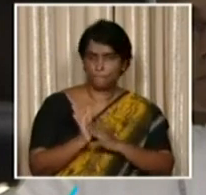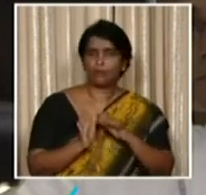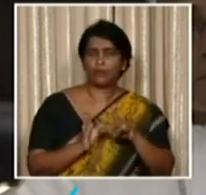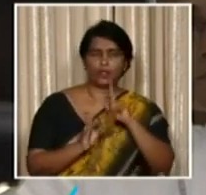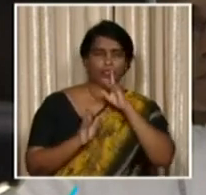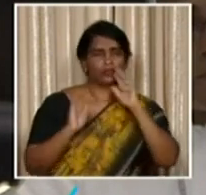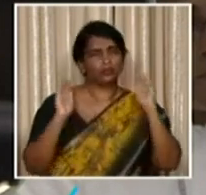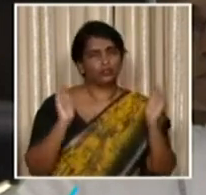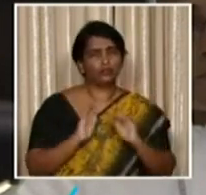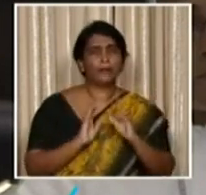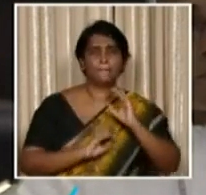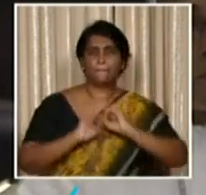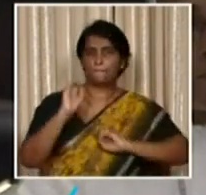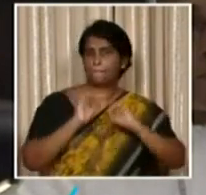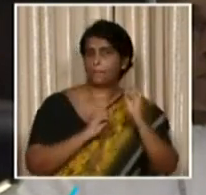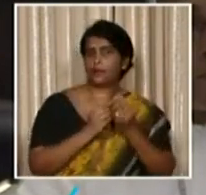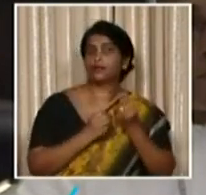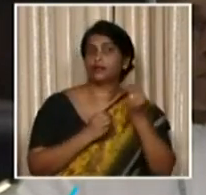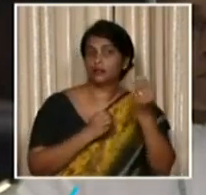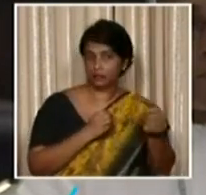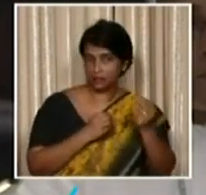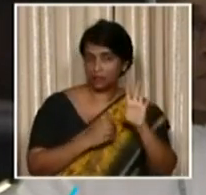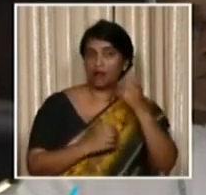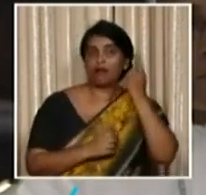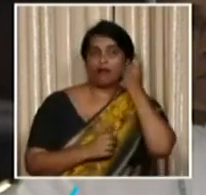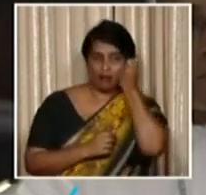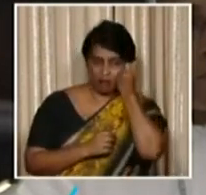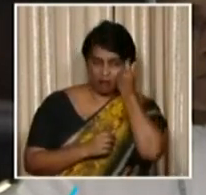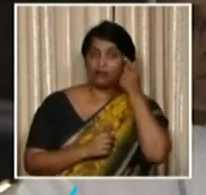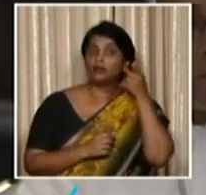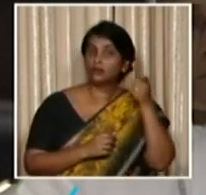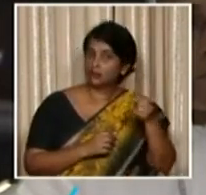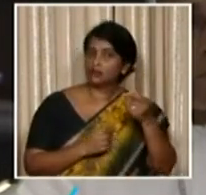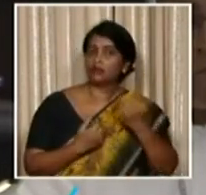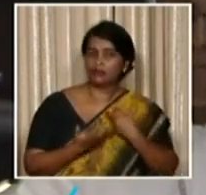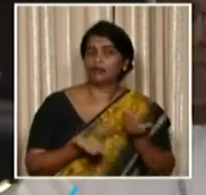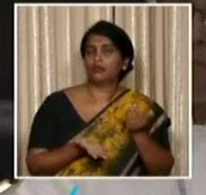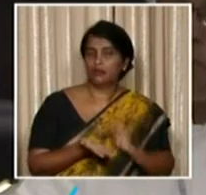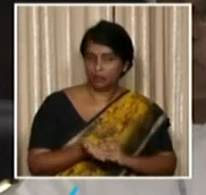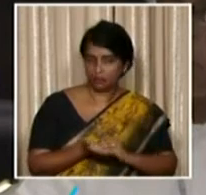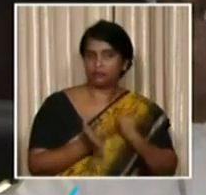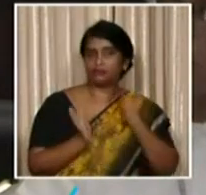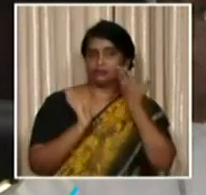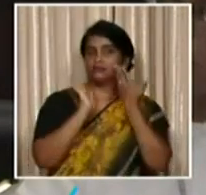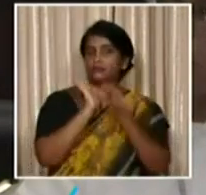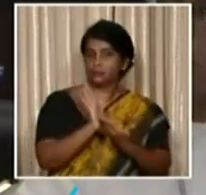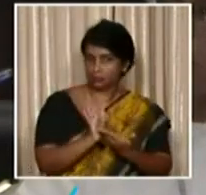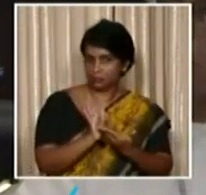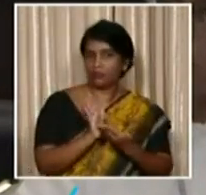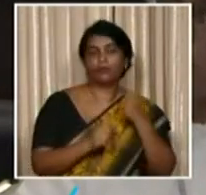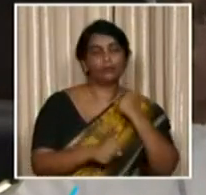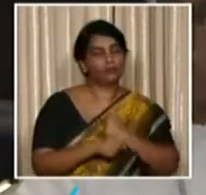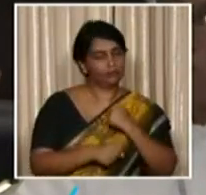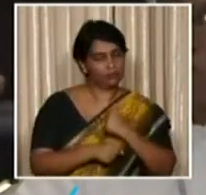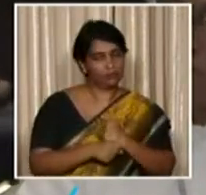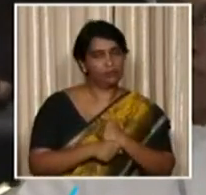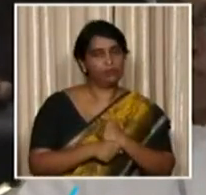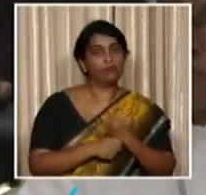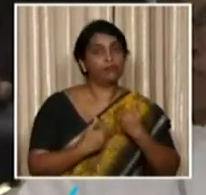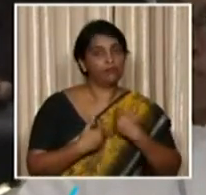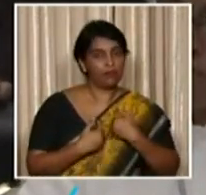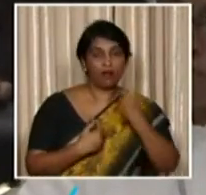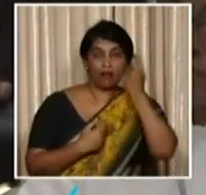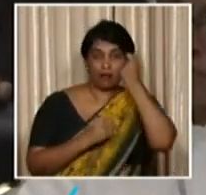අවම ප්‍රතිශතයක් ලබා දිය යුතුයි කියන යෝජනාව. ඒක අපි නැවතත් ඉදිරිපත් කරනවා රජයට. අපිට